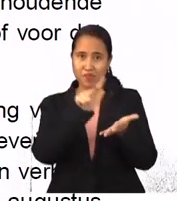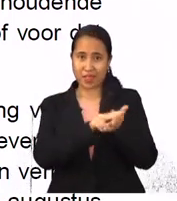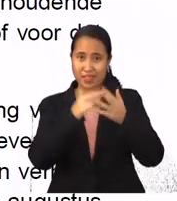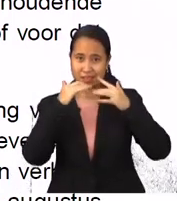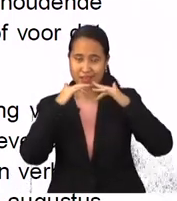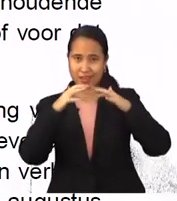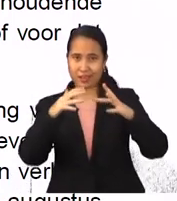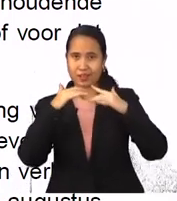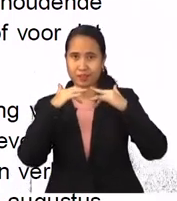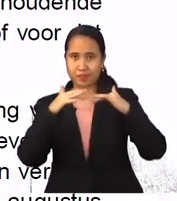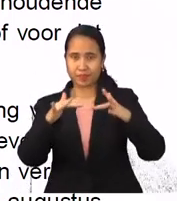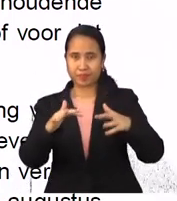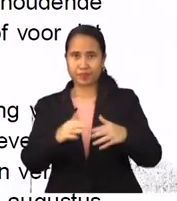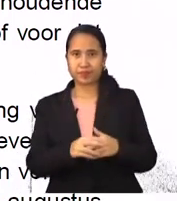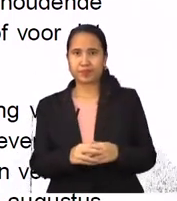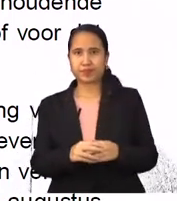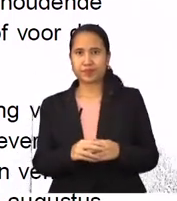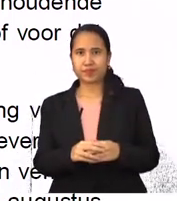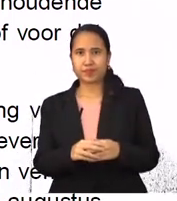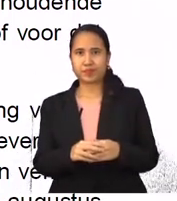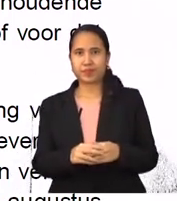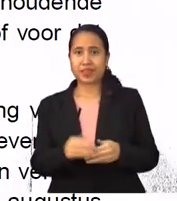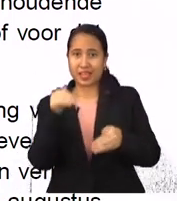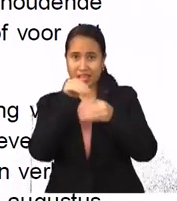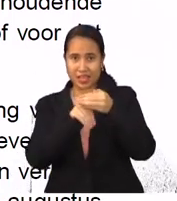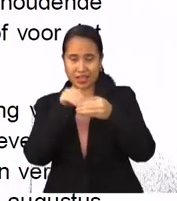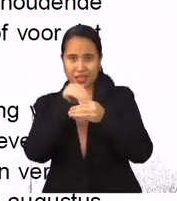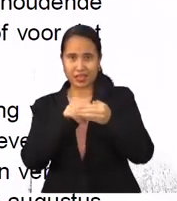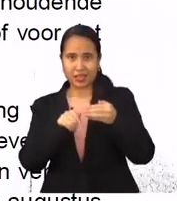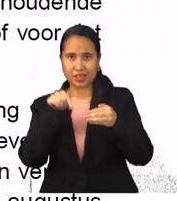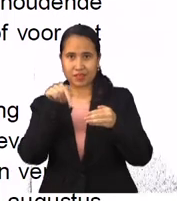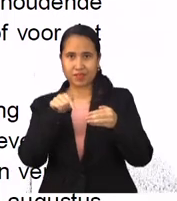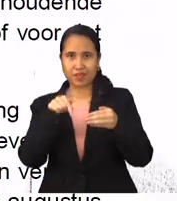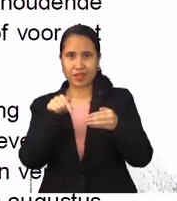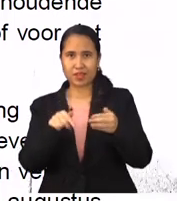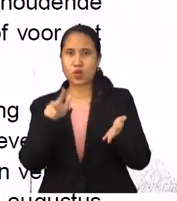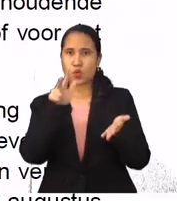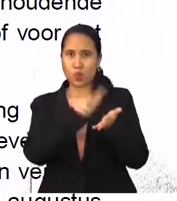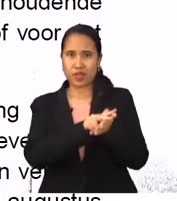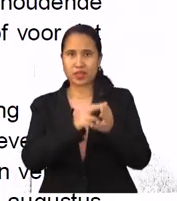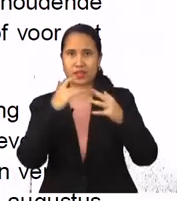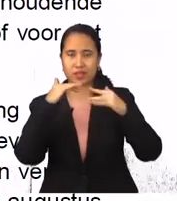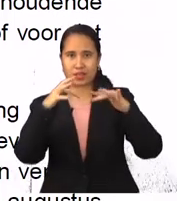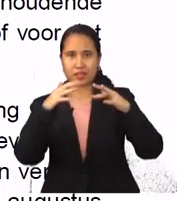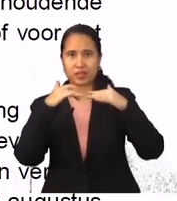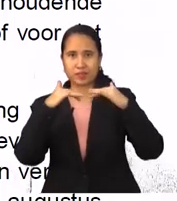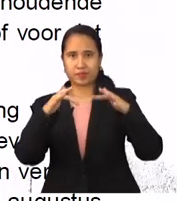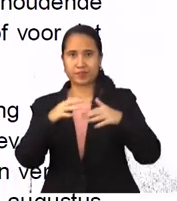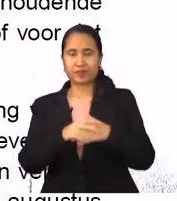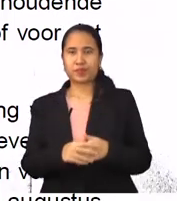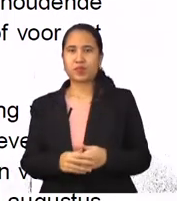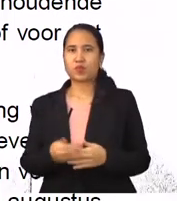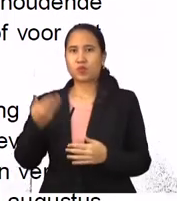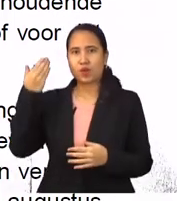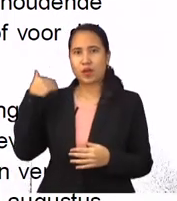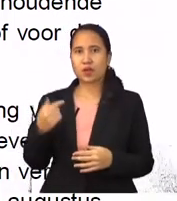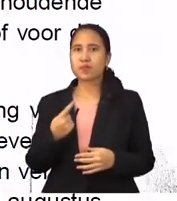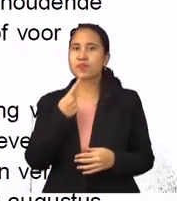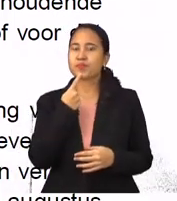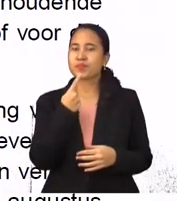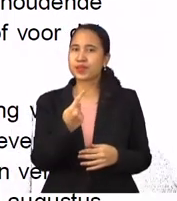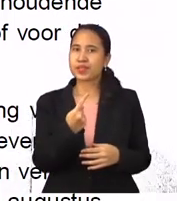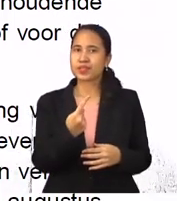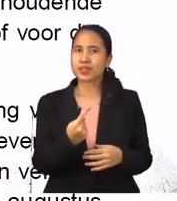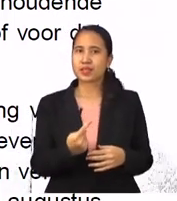regelingen, alsmede ten aanzien van de inhoud van die wettelijke regelingen. Het voorgaande houdt in dat de wet voor